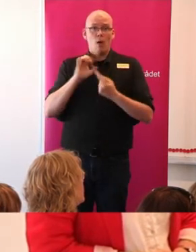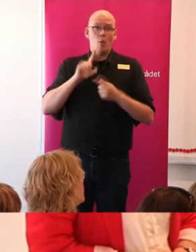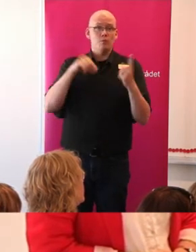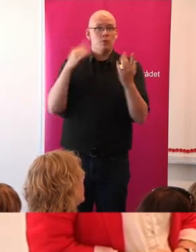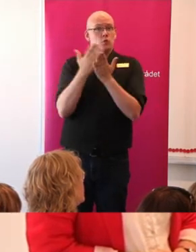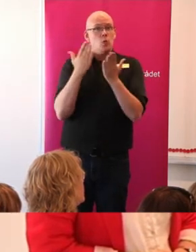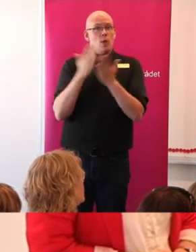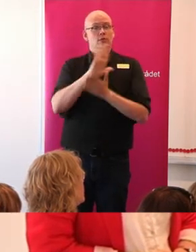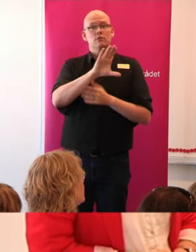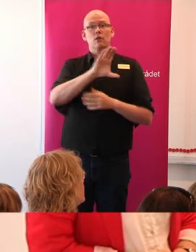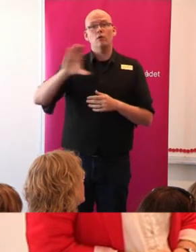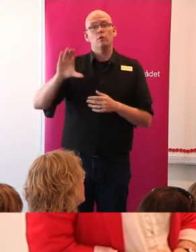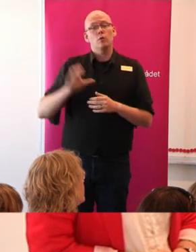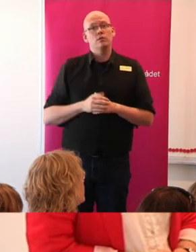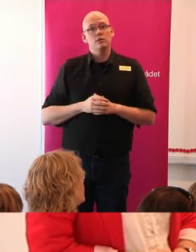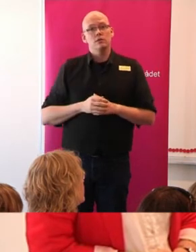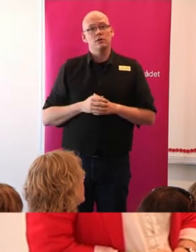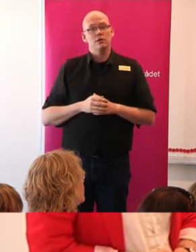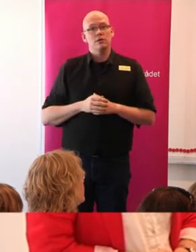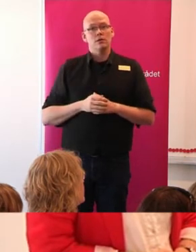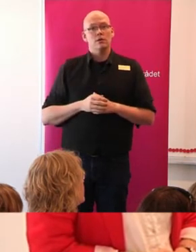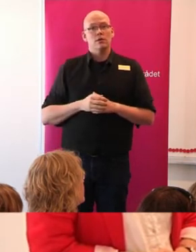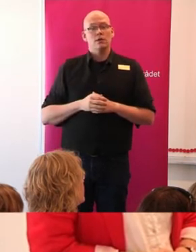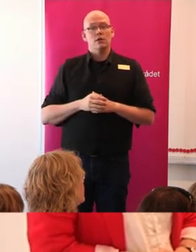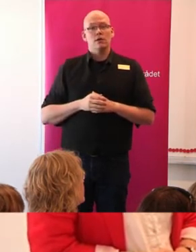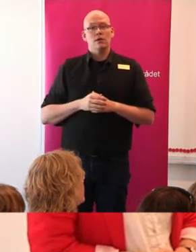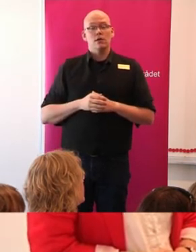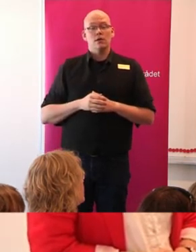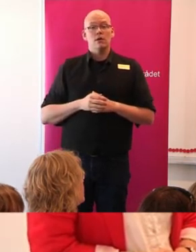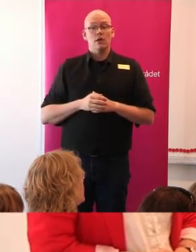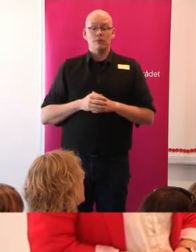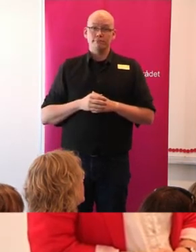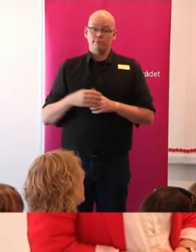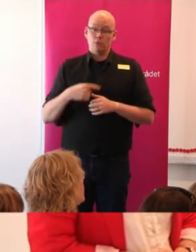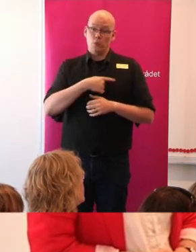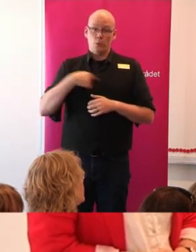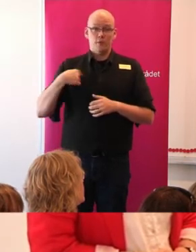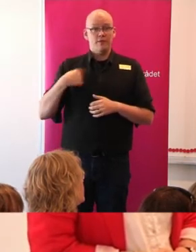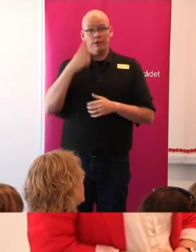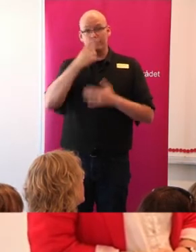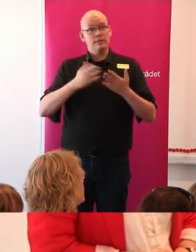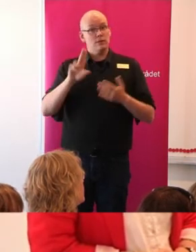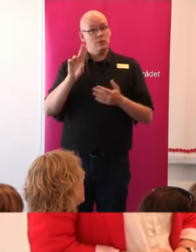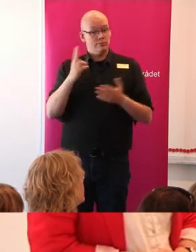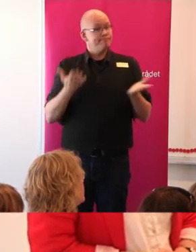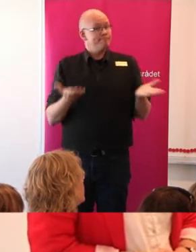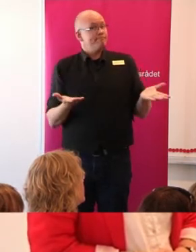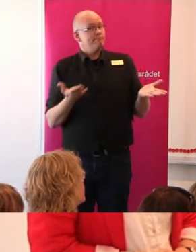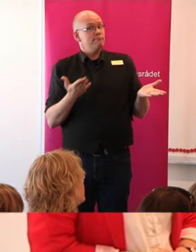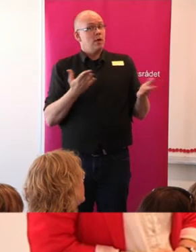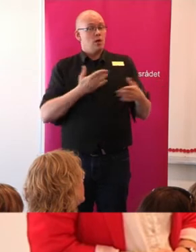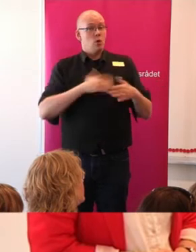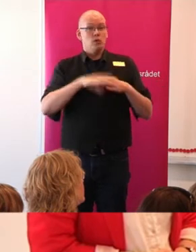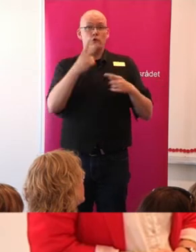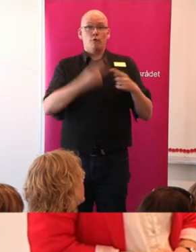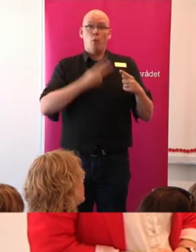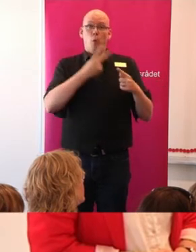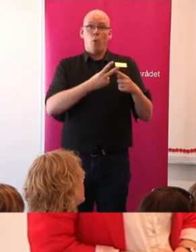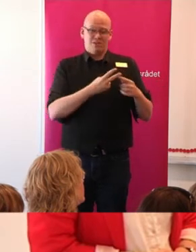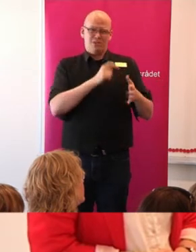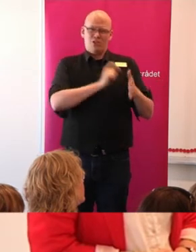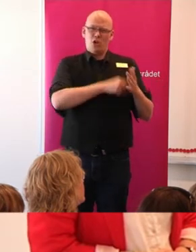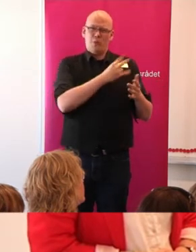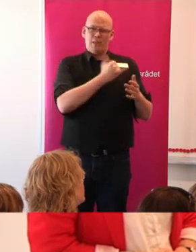folkhögskolornas status. Och det är ju det vi visar nu. Det är ju faktiskt två år, 2010, som det här